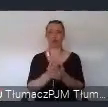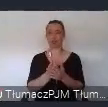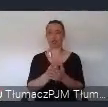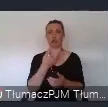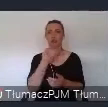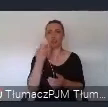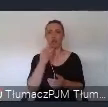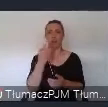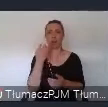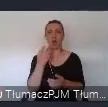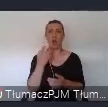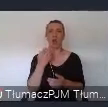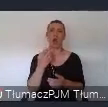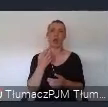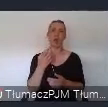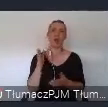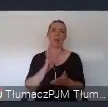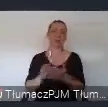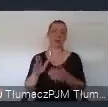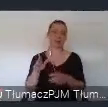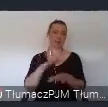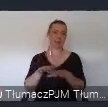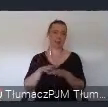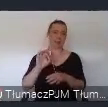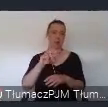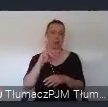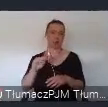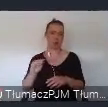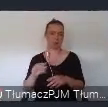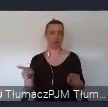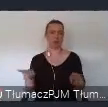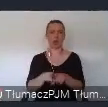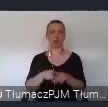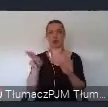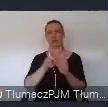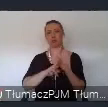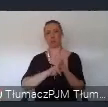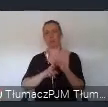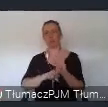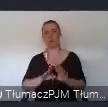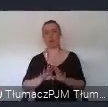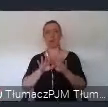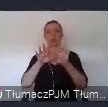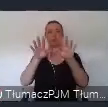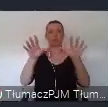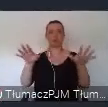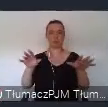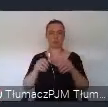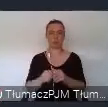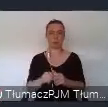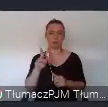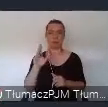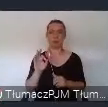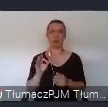ciepłowniczego, który tego OZE nie zapewnia. No i na koniec standardy emisyjne. Być może w tej chwili zapomnimy o tym, że trzeba coś dostosowywać do tak